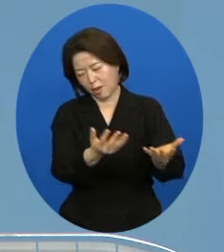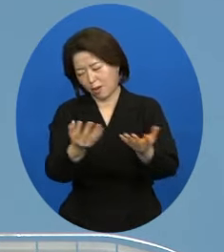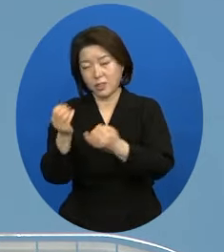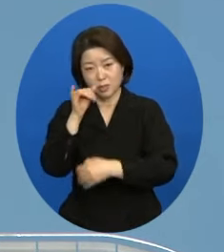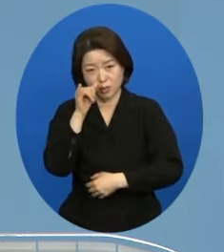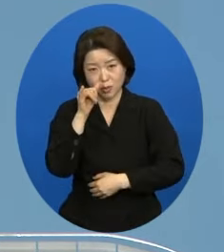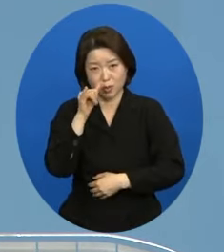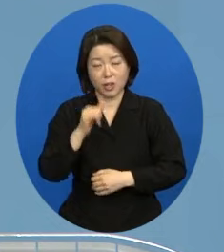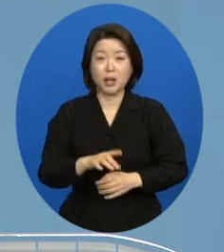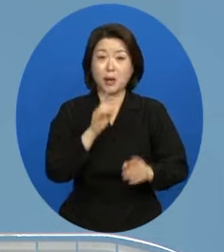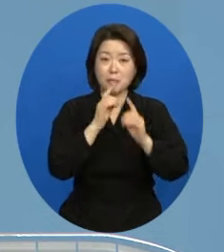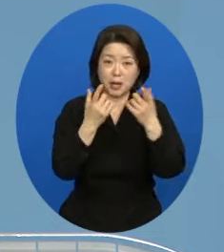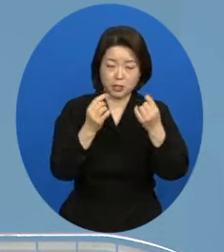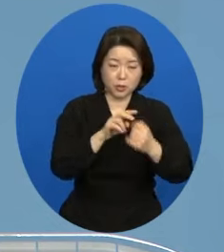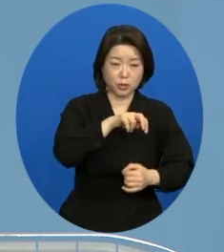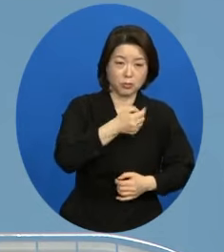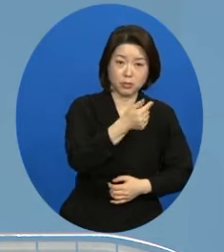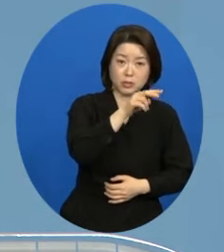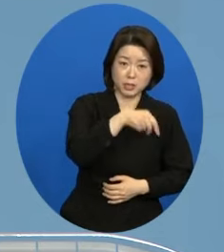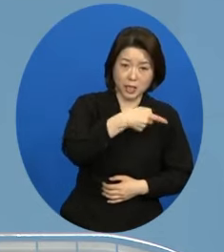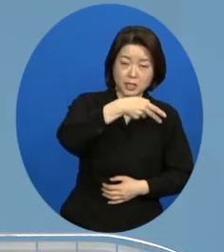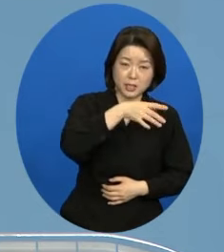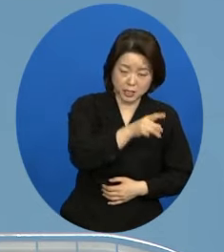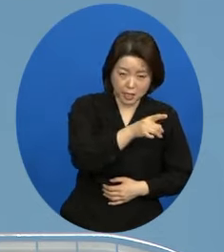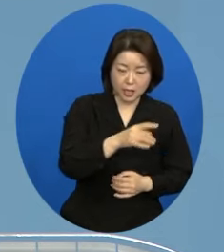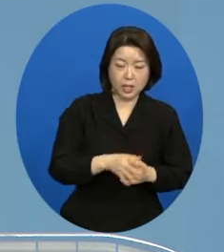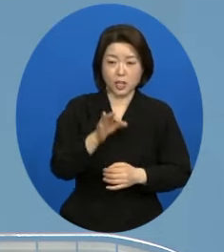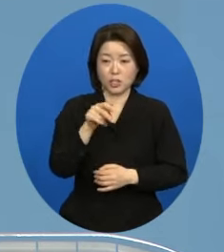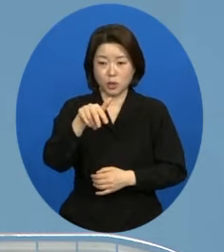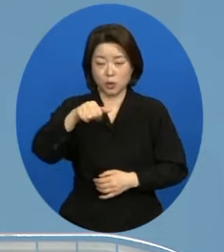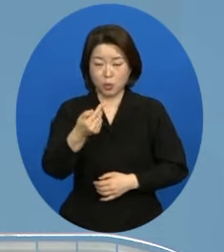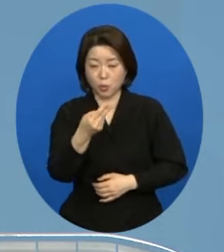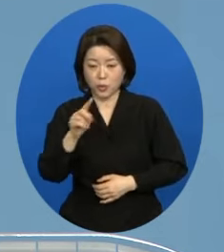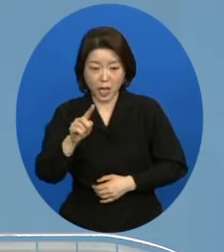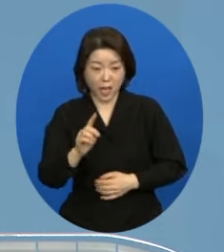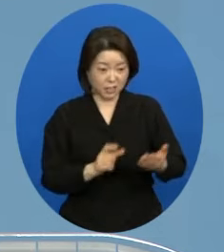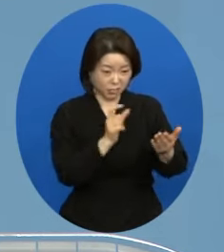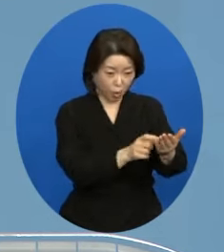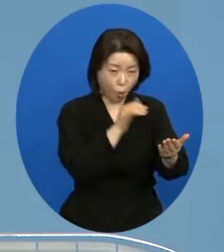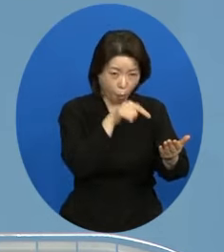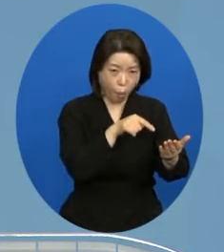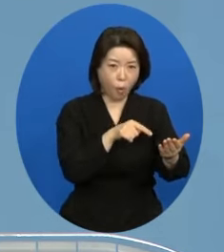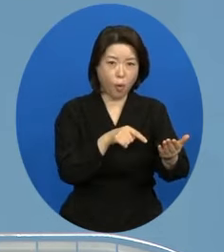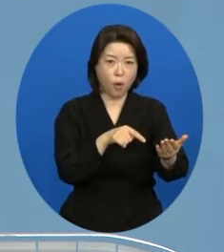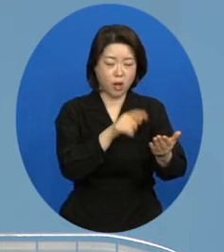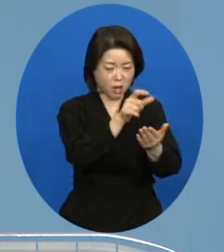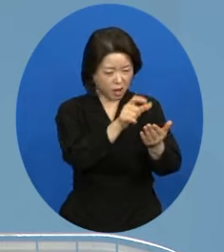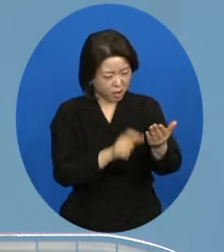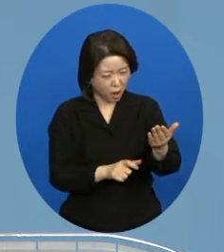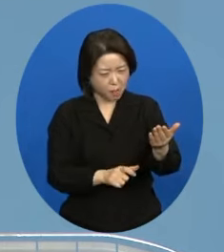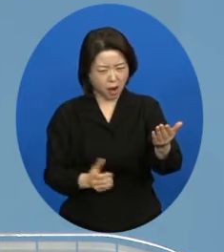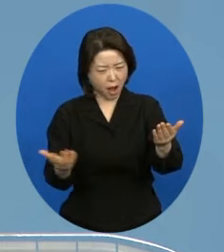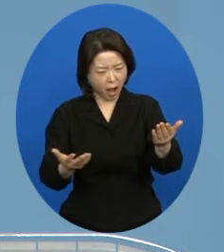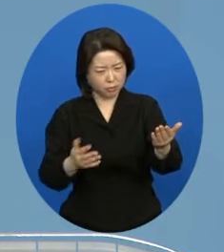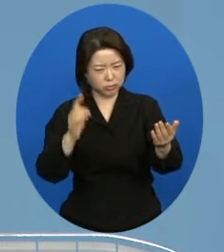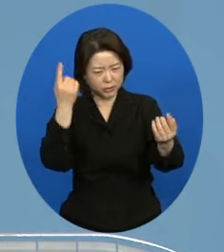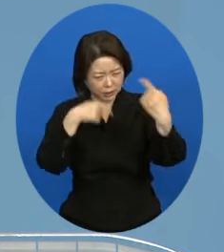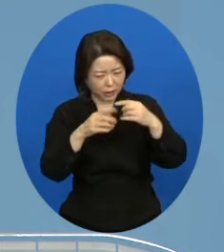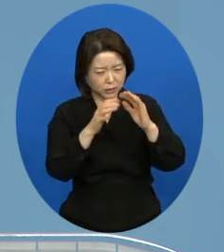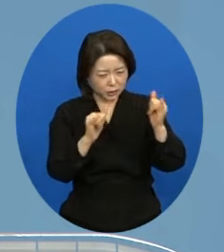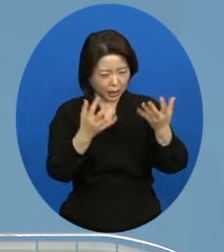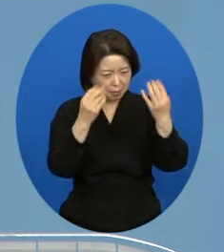말씀드린 대로 므낫세와 여고와 같은 이들도 들어가 있어요 왜 이렇게 명단에 이런 아픈 사람들이 참 많은가